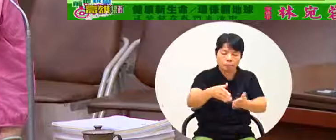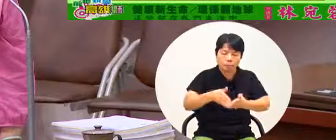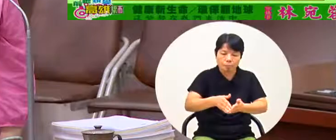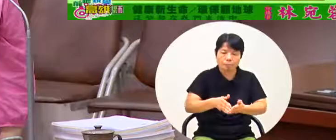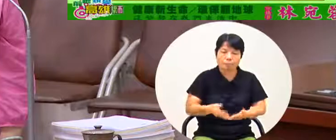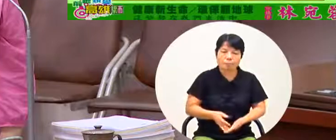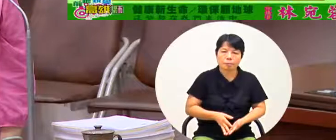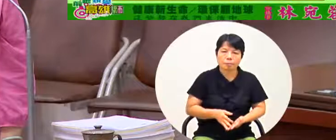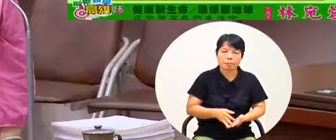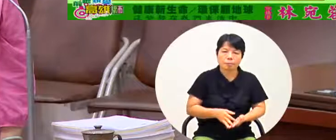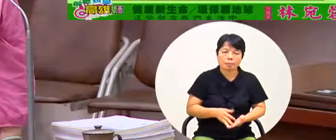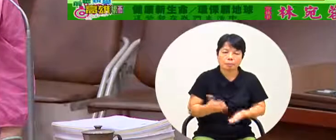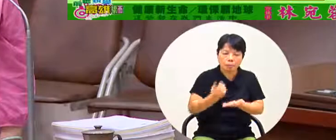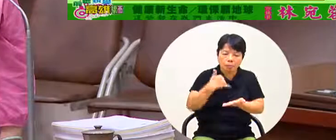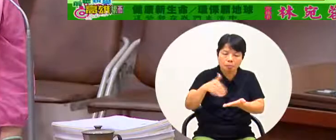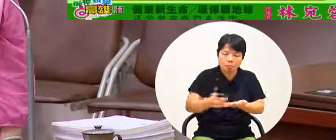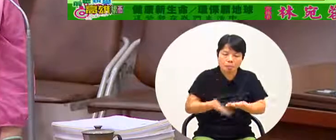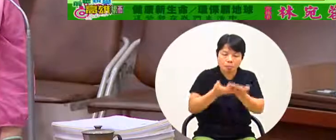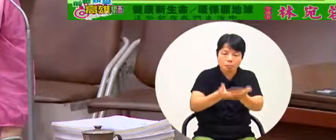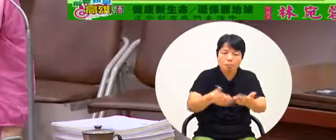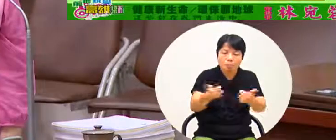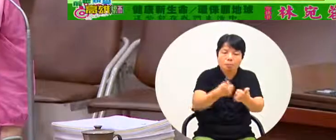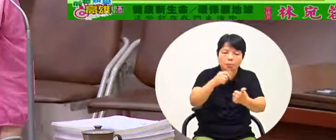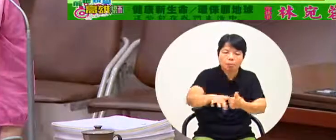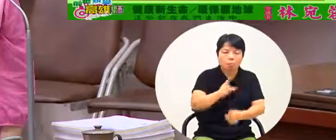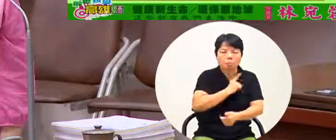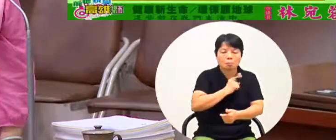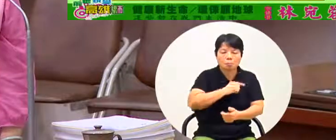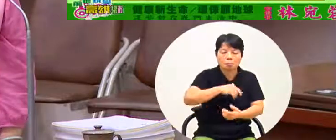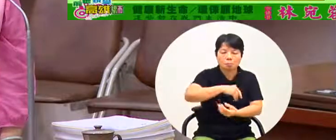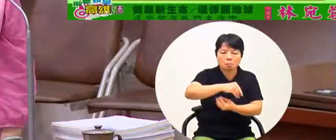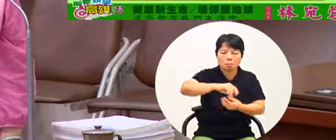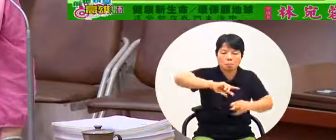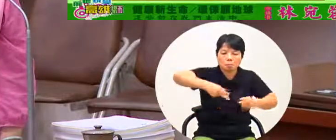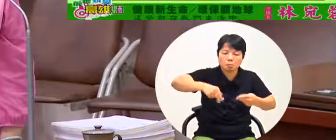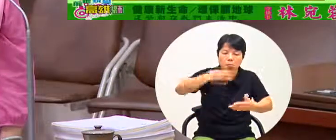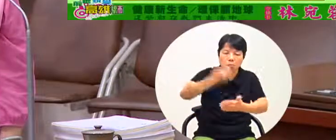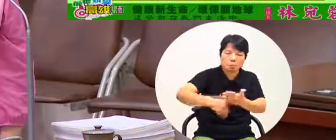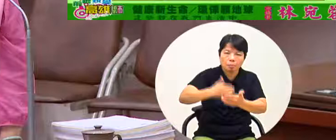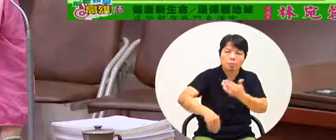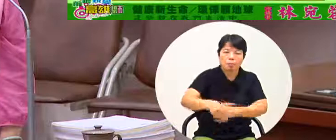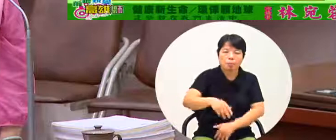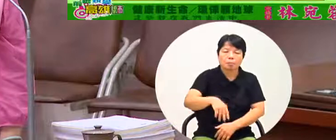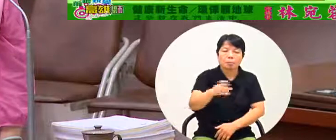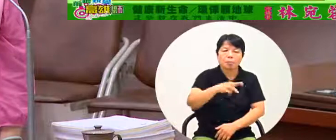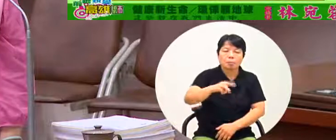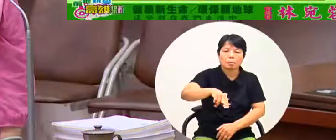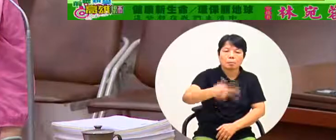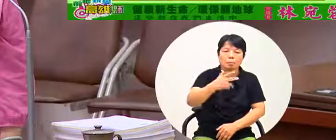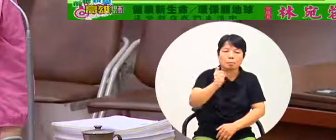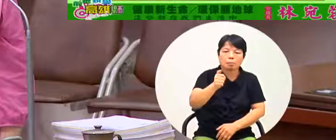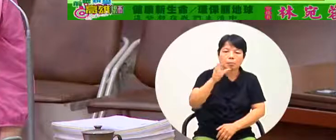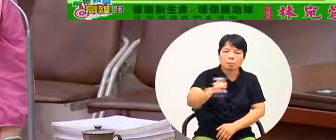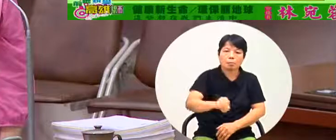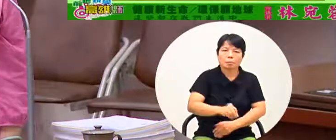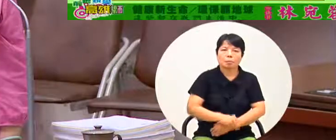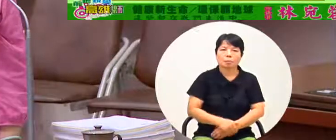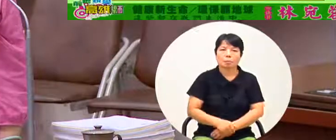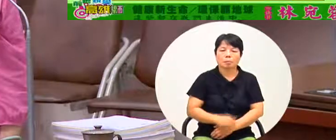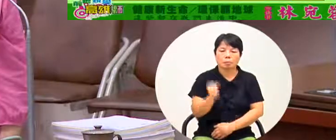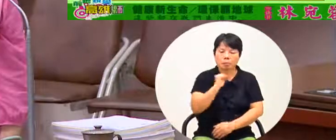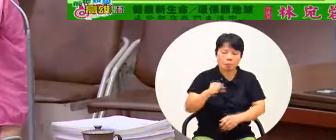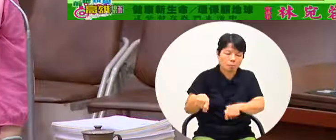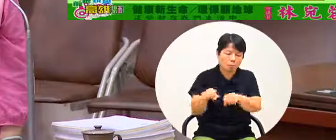有送到议会，你就家己先调整3750啦，3750万啦，啊，不能再拖了，一拖再拖，一拖拖